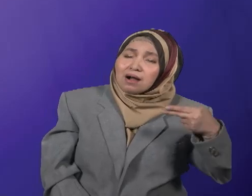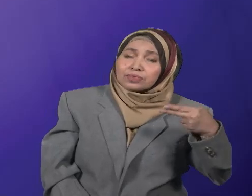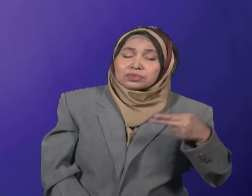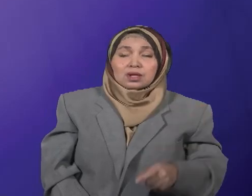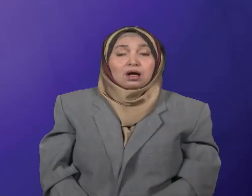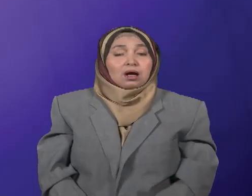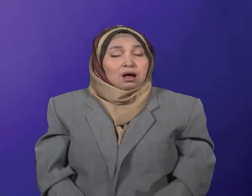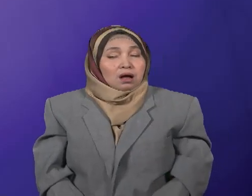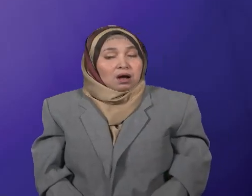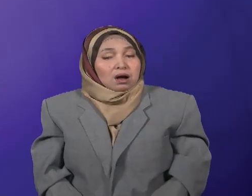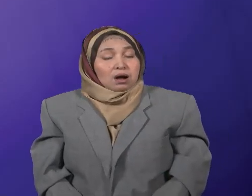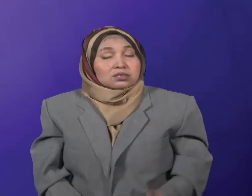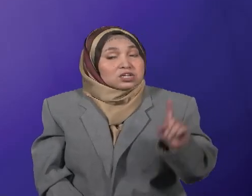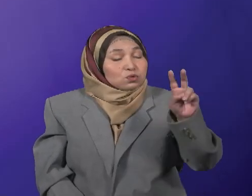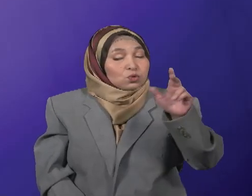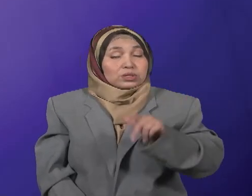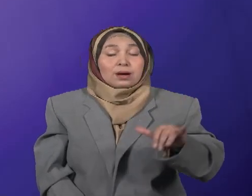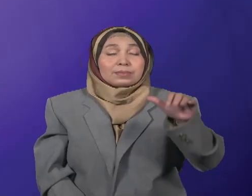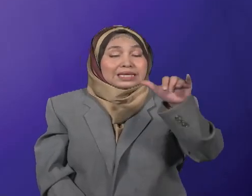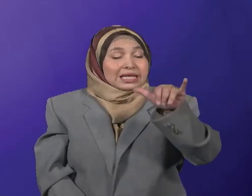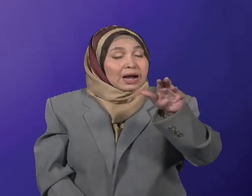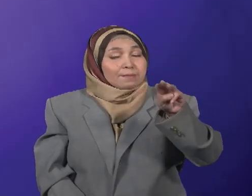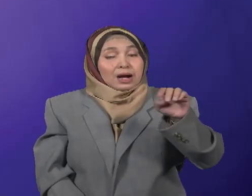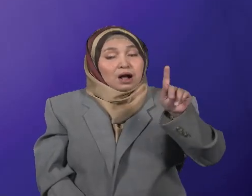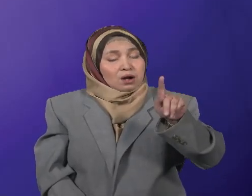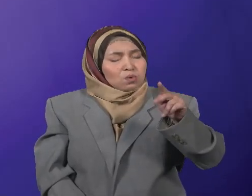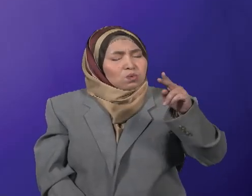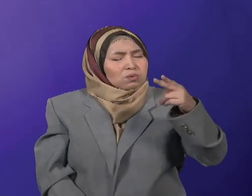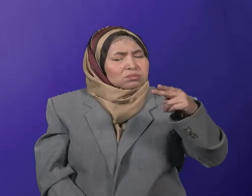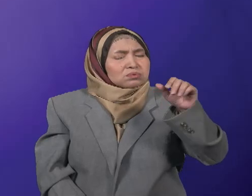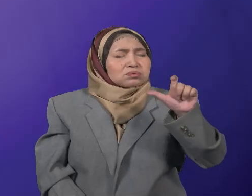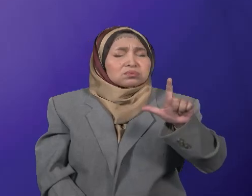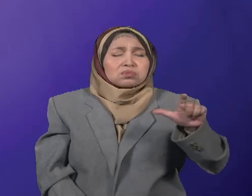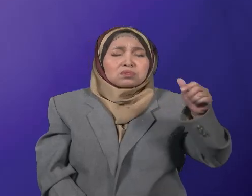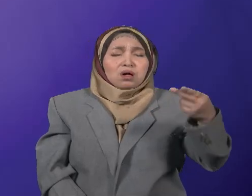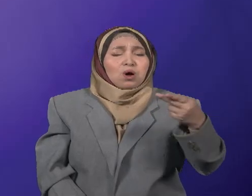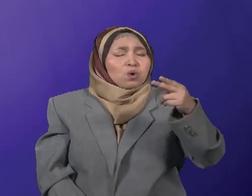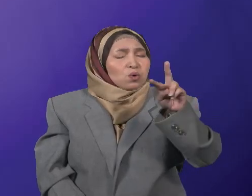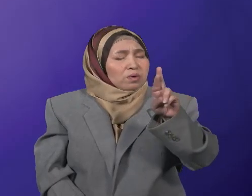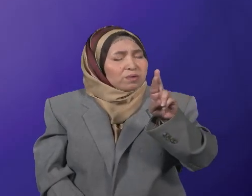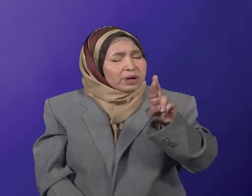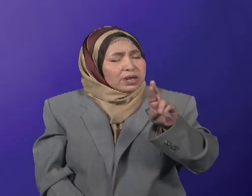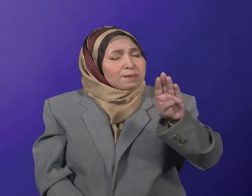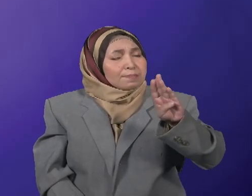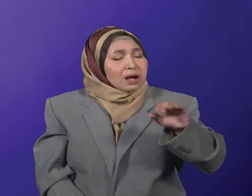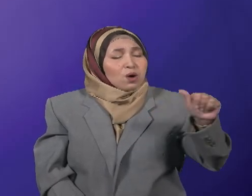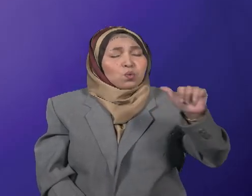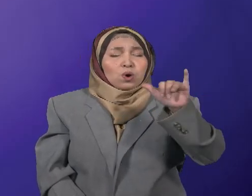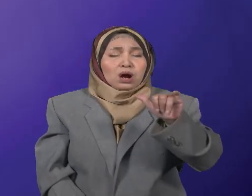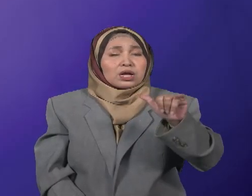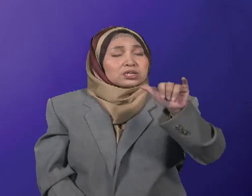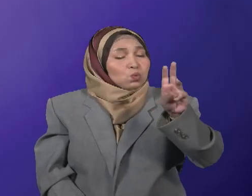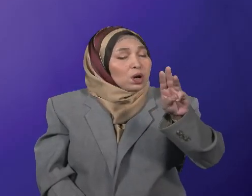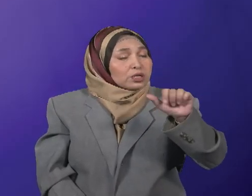الصدقات. Cuba, satu, dua, tiga. يمحق الله الربا ويربي